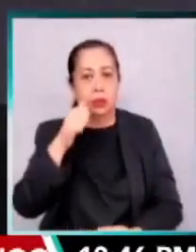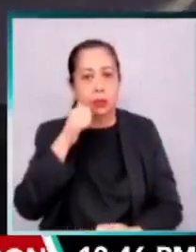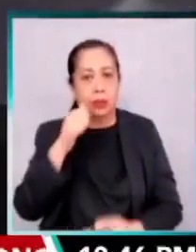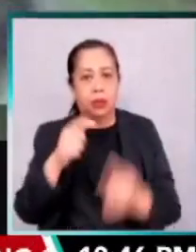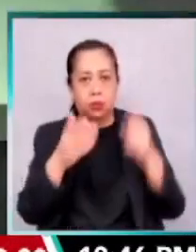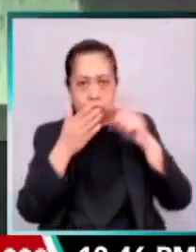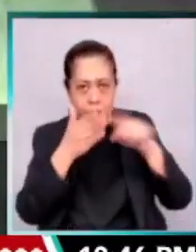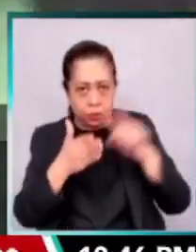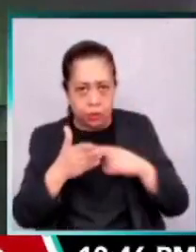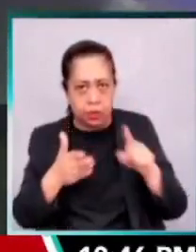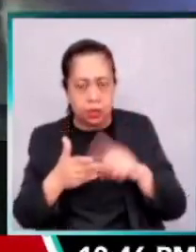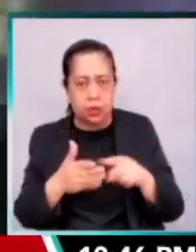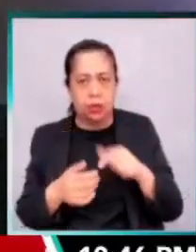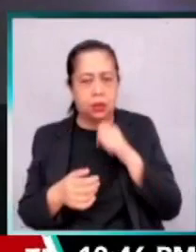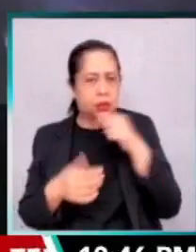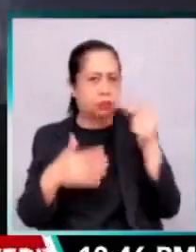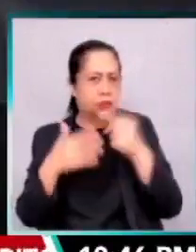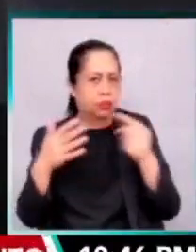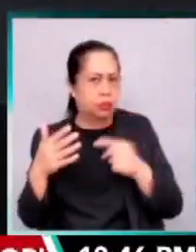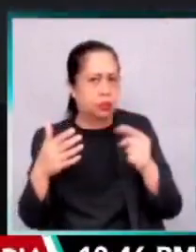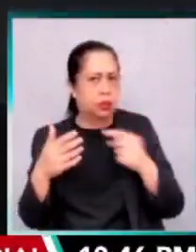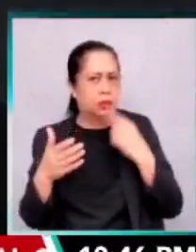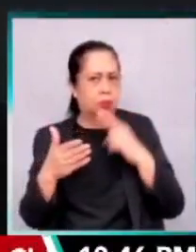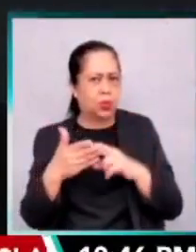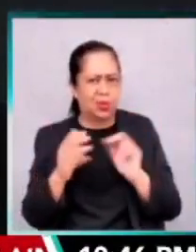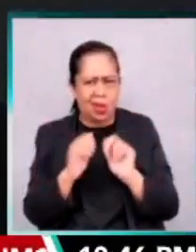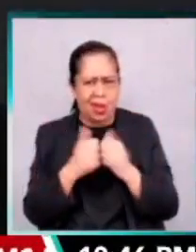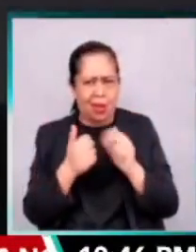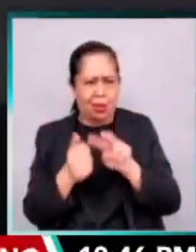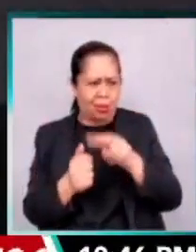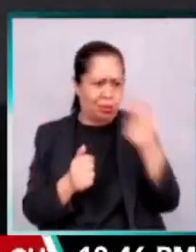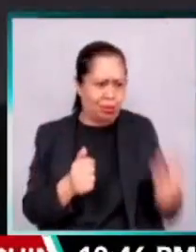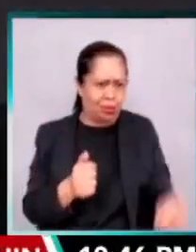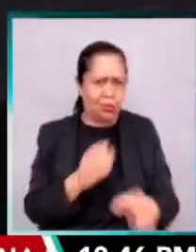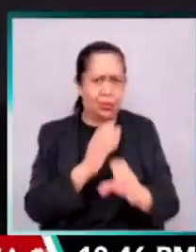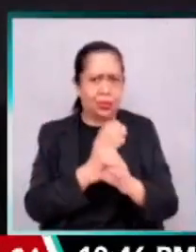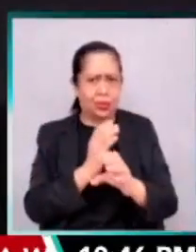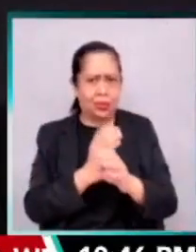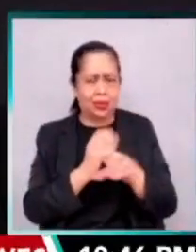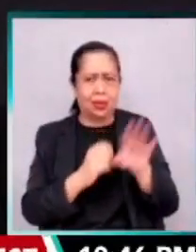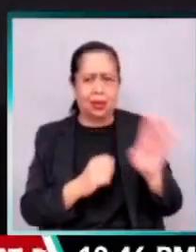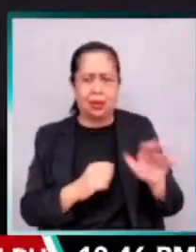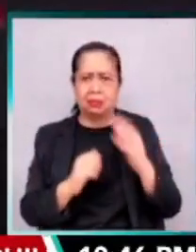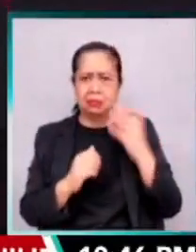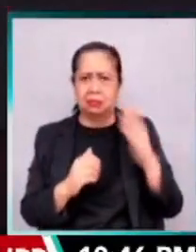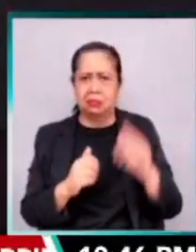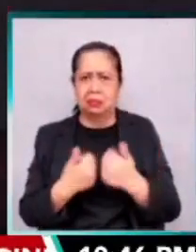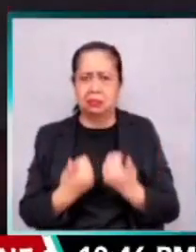Hindi dinitalye sa mga ulat kung paano nahulog sa kanal ang kanyang kotse.